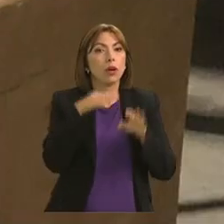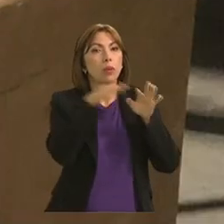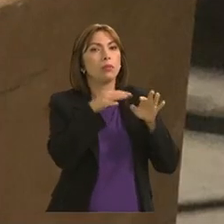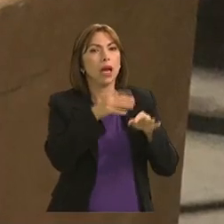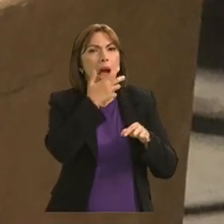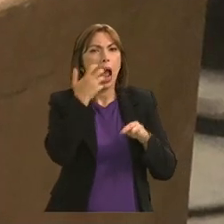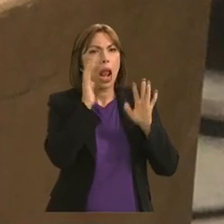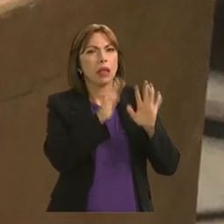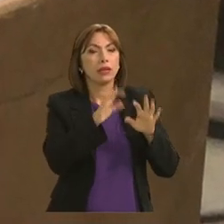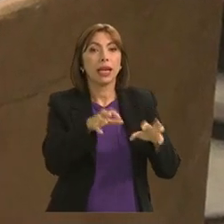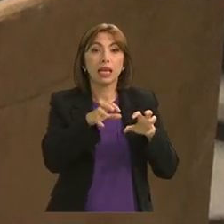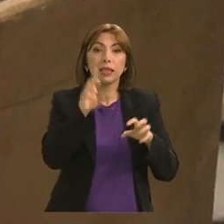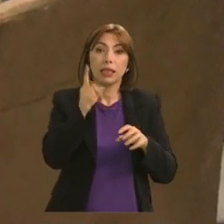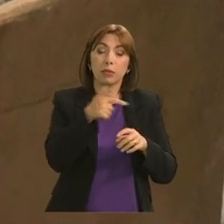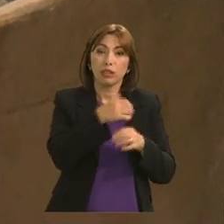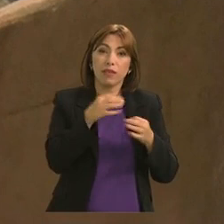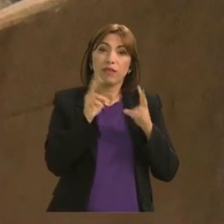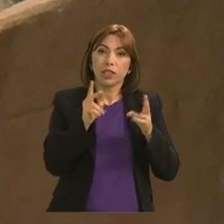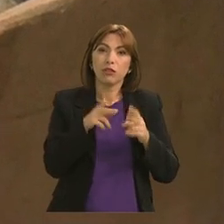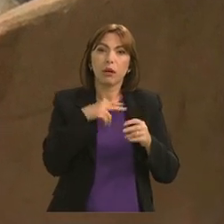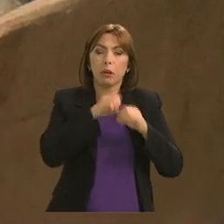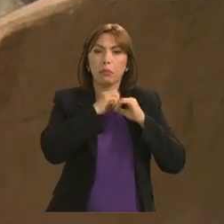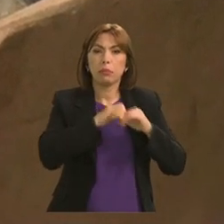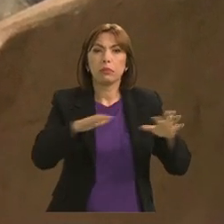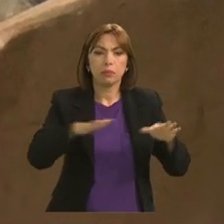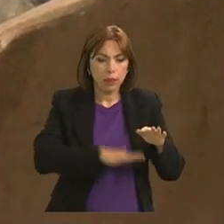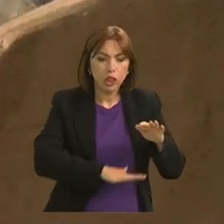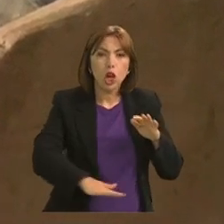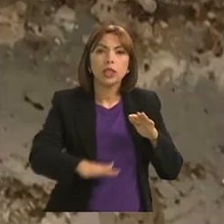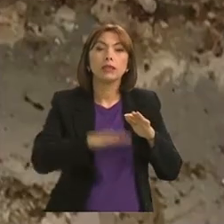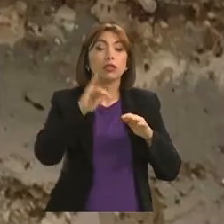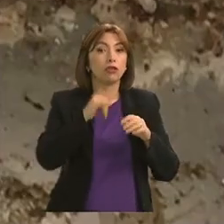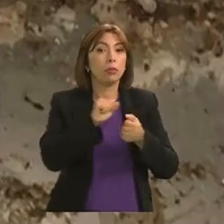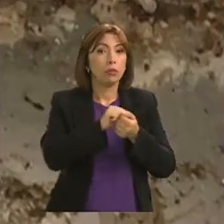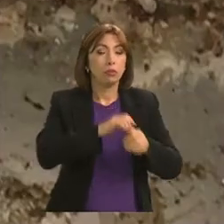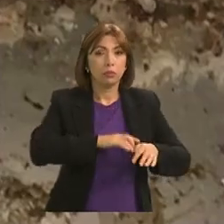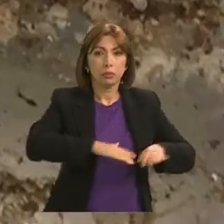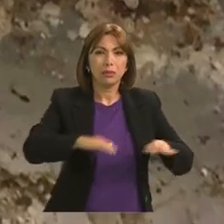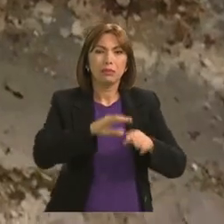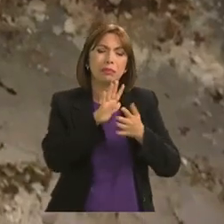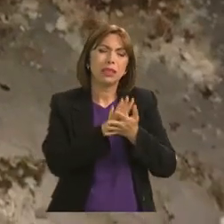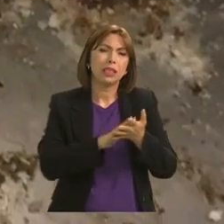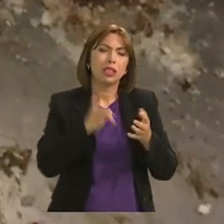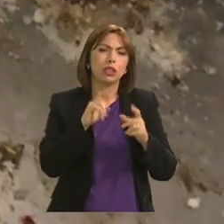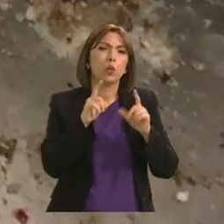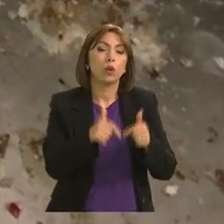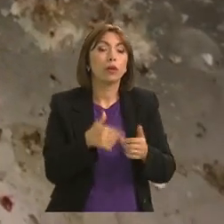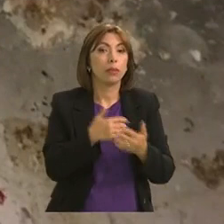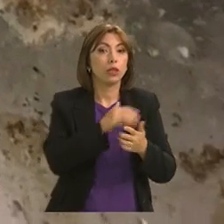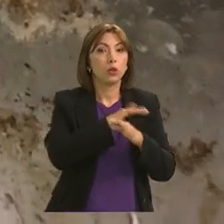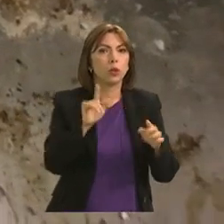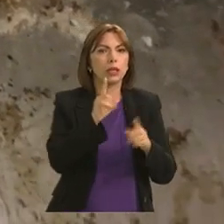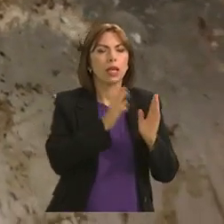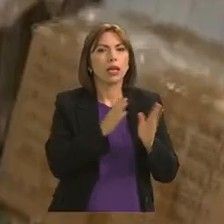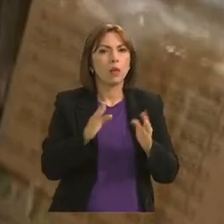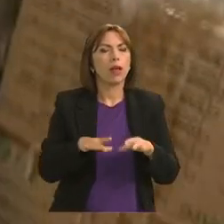căldură. Gheața care ar fi trebuit să fie în frigidere era împrăștiată pe jos, iar podelele erau pline de mizerie și gunoaie. Pentru toate